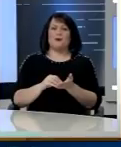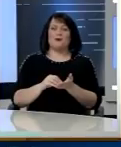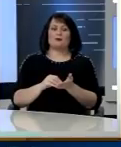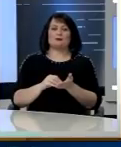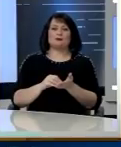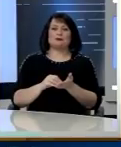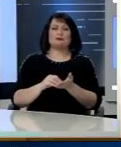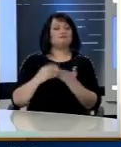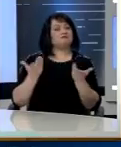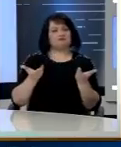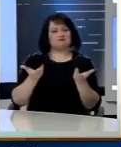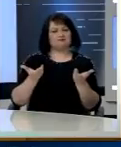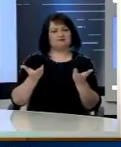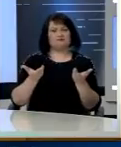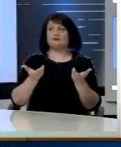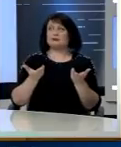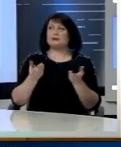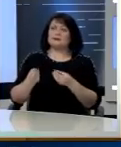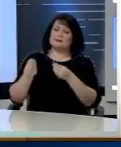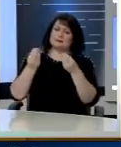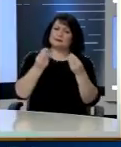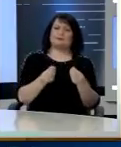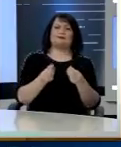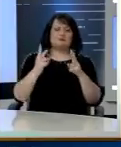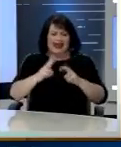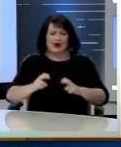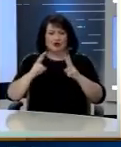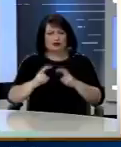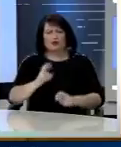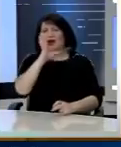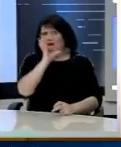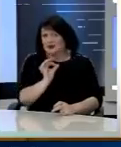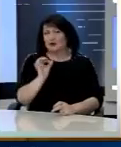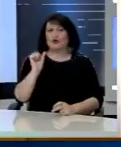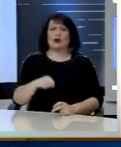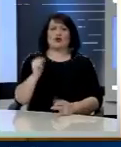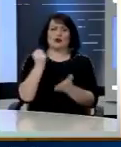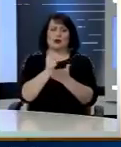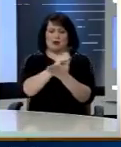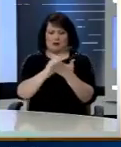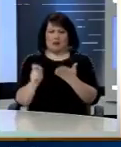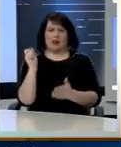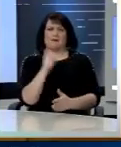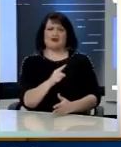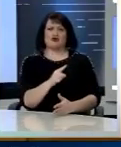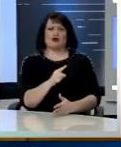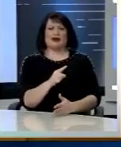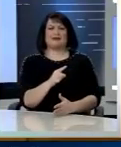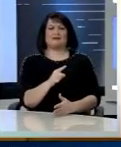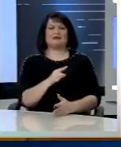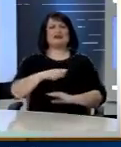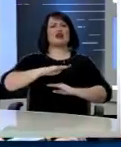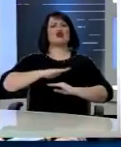Σας καταθέτω τη διαβίβαση του ελέγχου αυθεντικότητος της επιστολής που έκανε ο στρατιωτικός ακόλουθος.